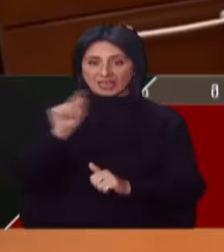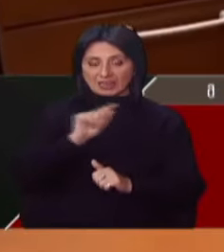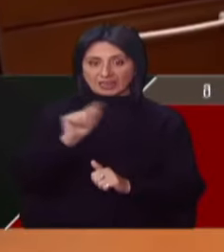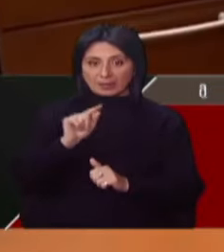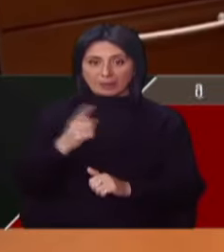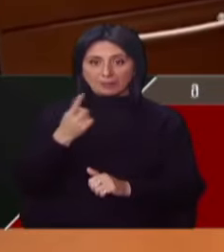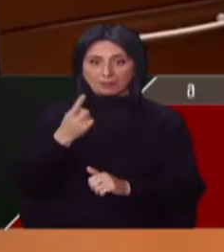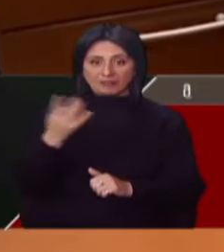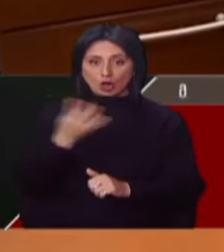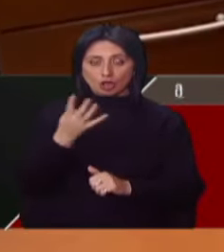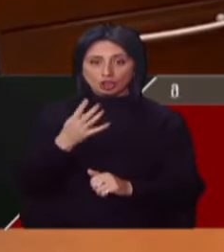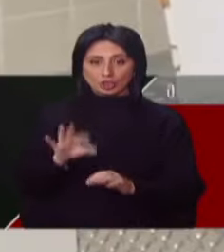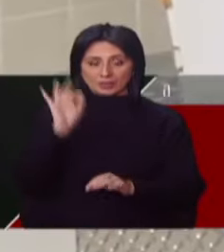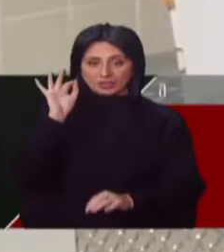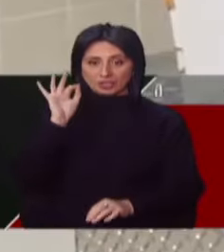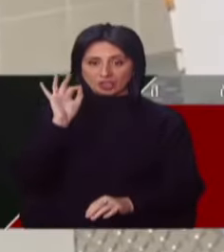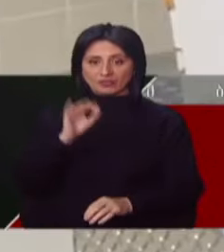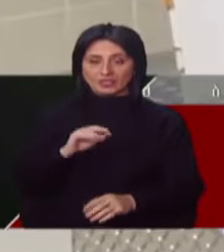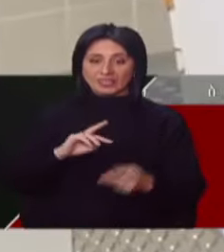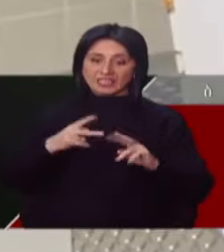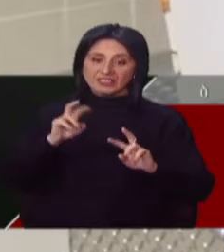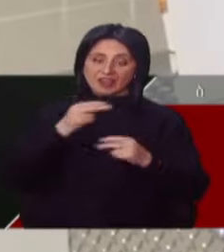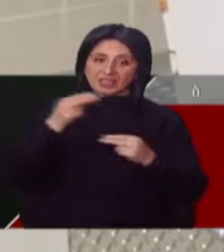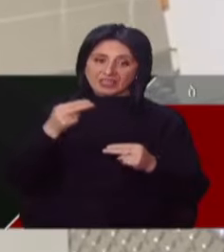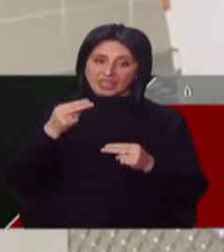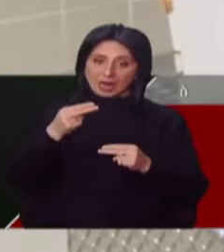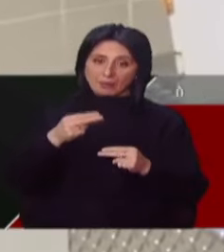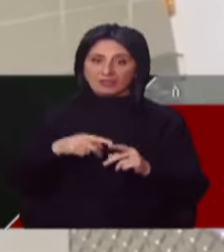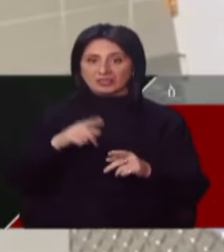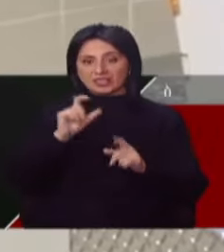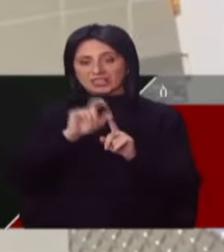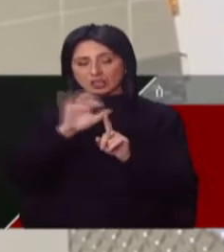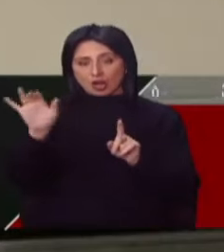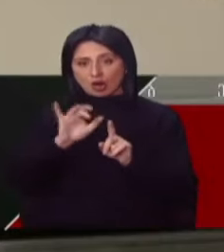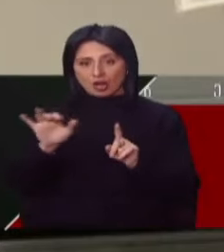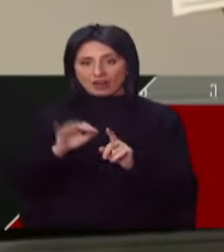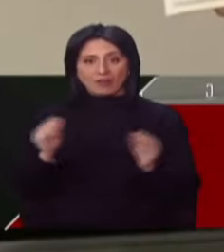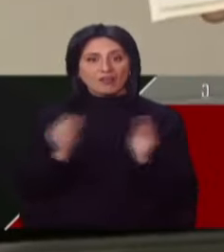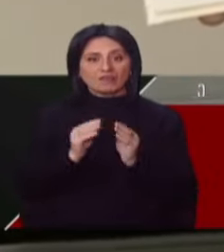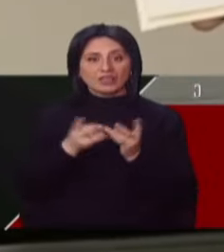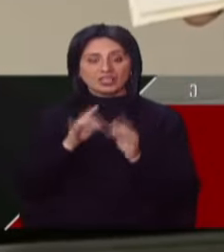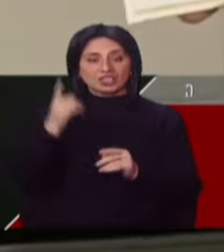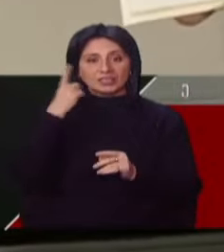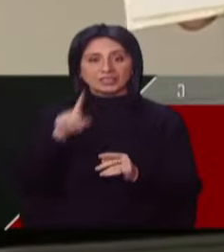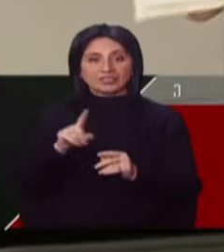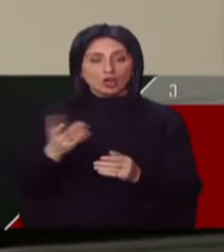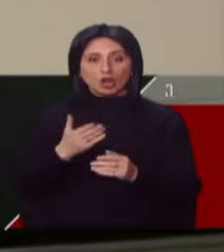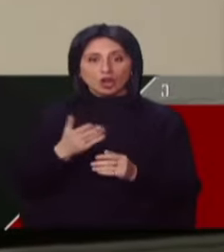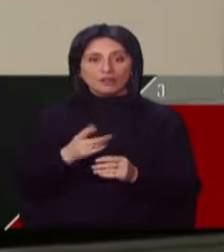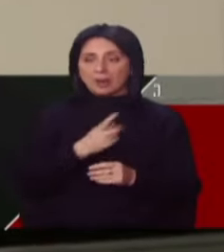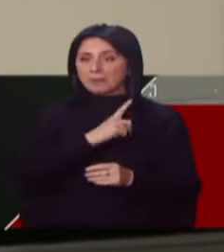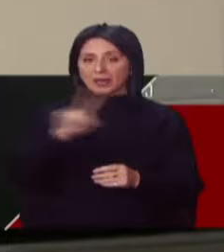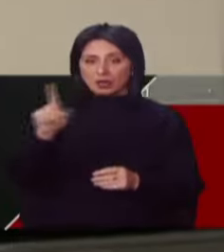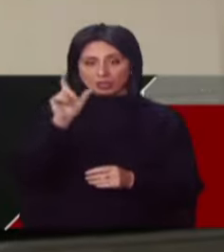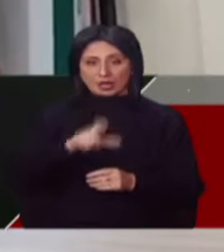თებერვლის პირველ ოთხშაბათს ირჩევენ. იცვლება თემები, სპიკერები, სლოგანები, მაგრამ უცვლელი რჩება იდეა, რომელიც